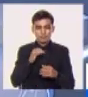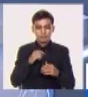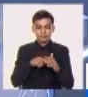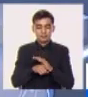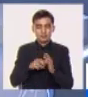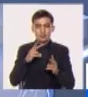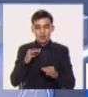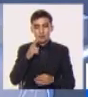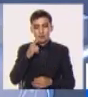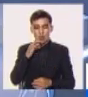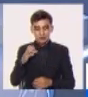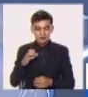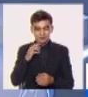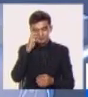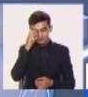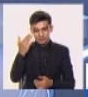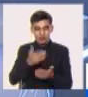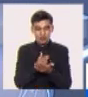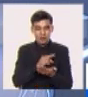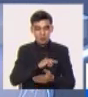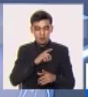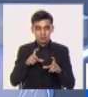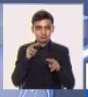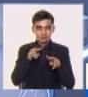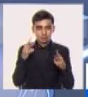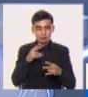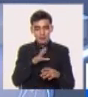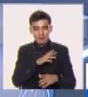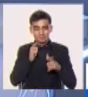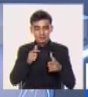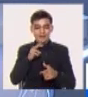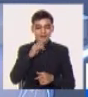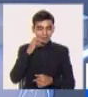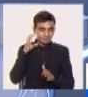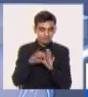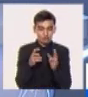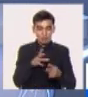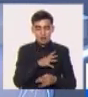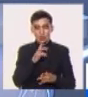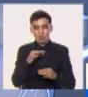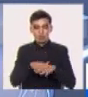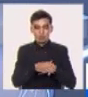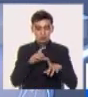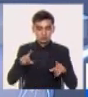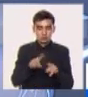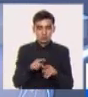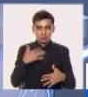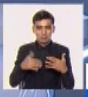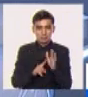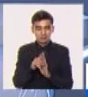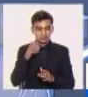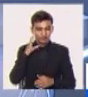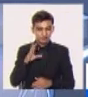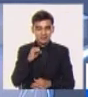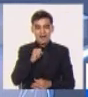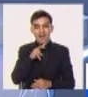что госорганы, которые должны следить за соблюдением карантина, так же, как и граждане, расслабились. Накануне глава Минздрава Алексей Цой